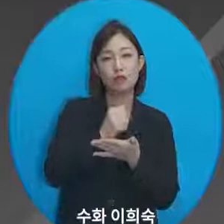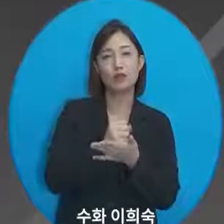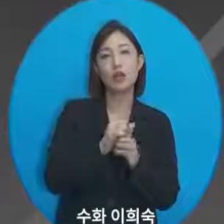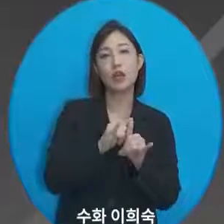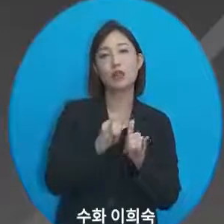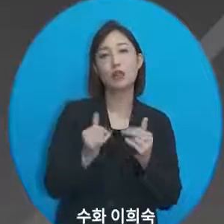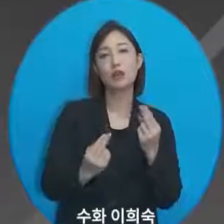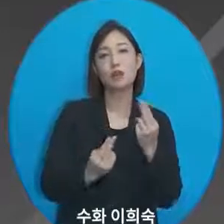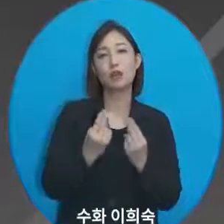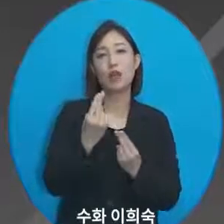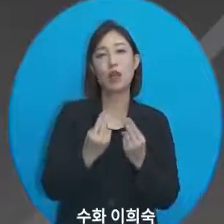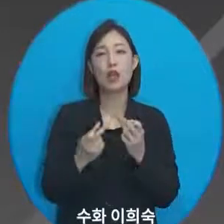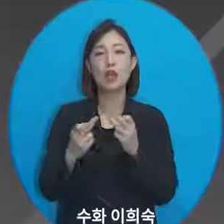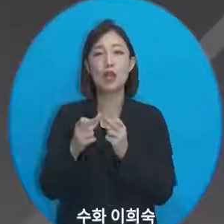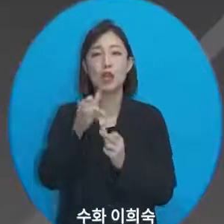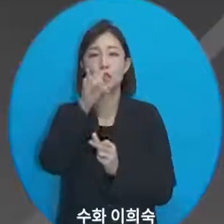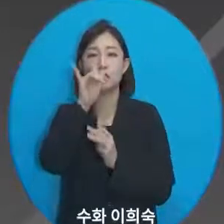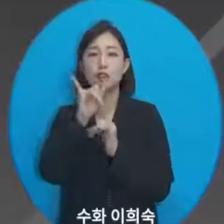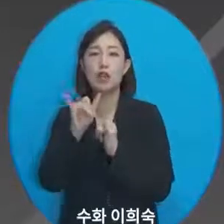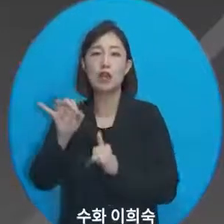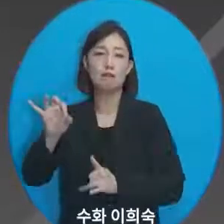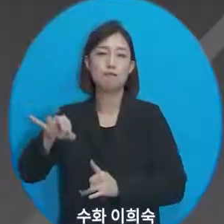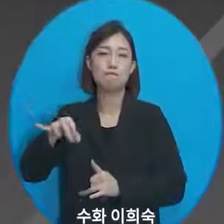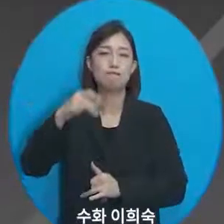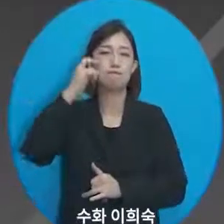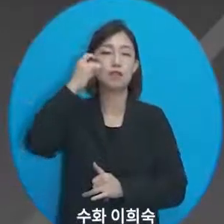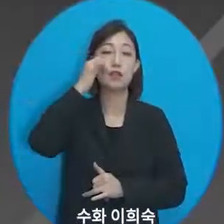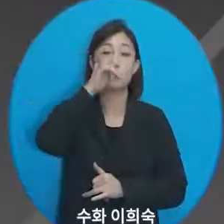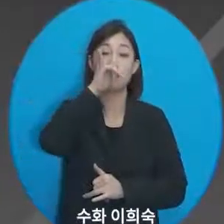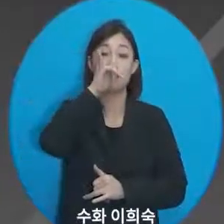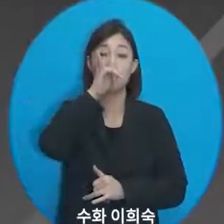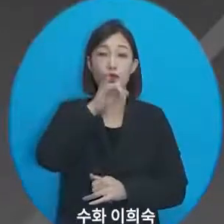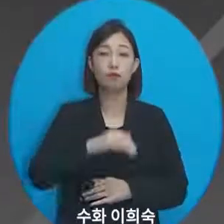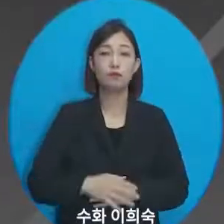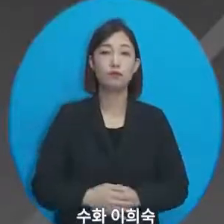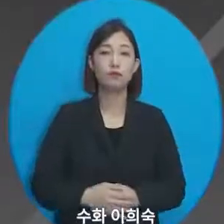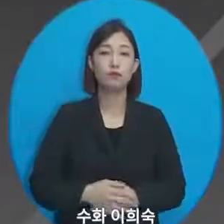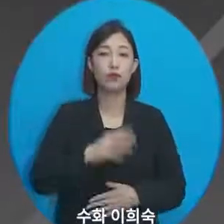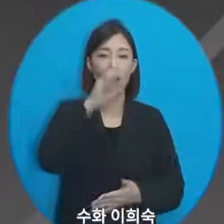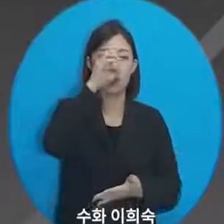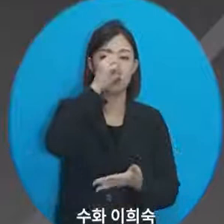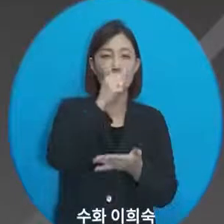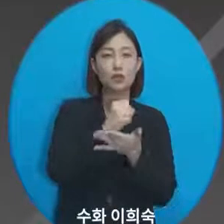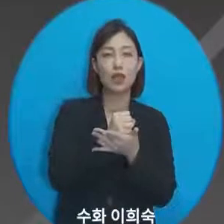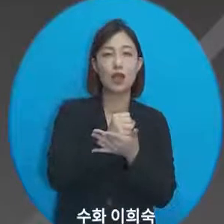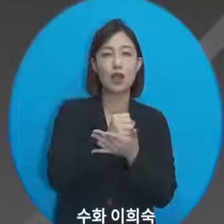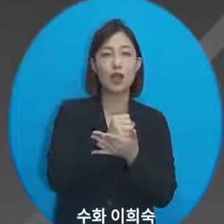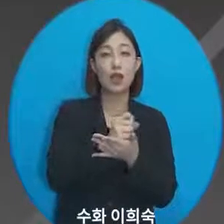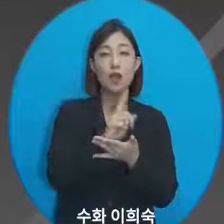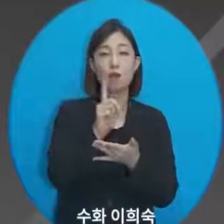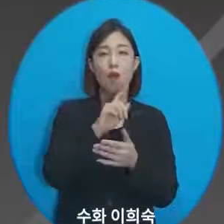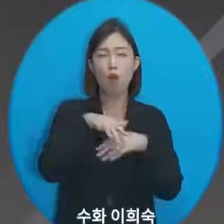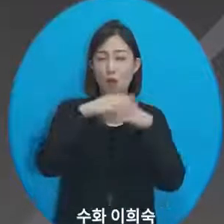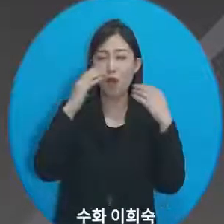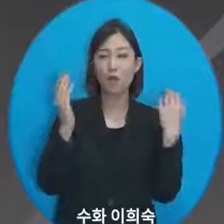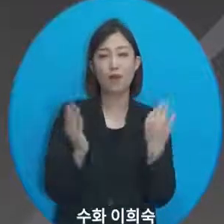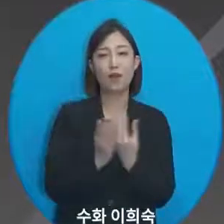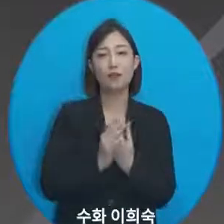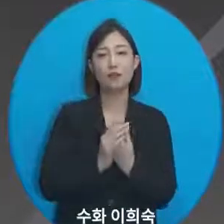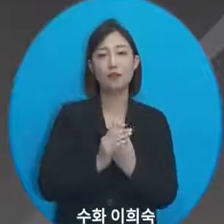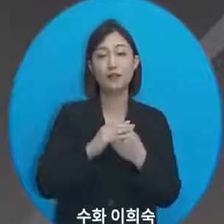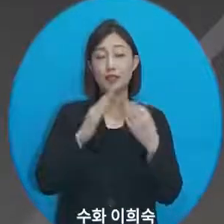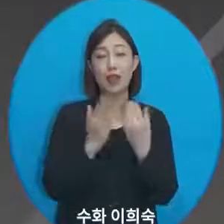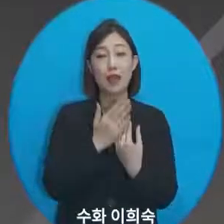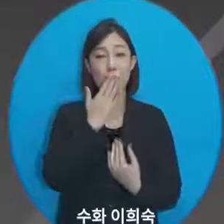사람들보다 못한 사람들을 업신여기는 경향이 있다. 정상이라는 것은 완벽하고 무언가를 할 수